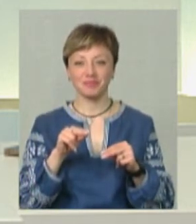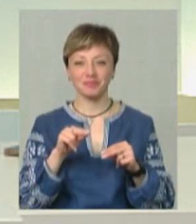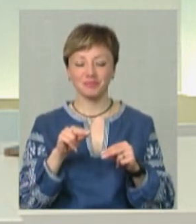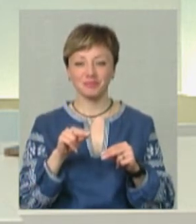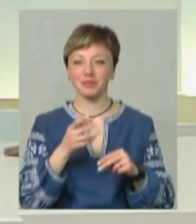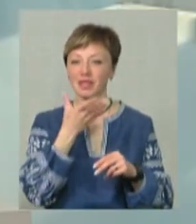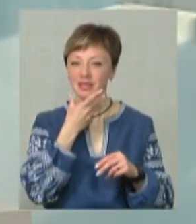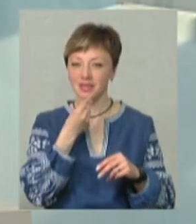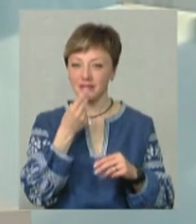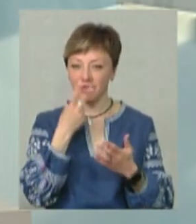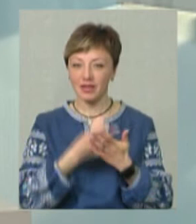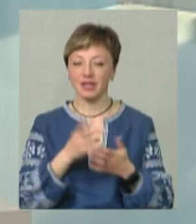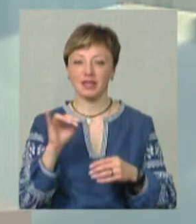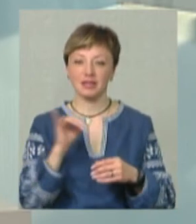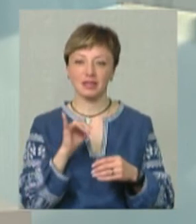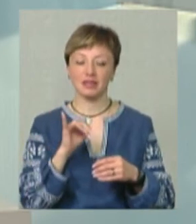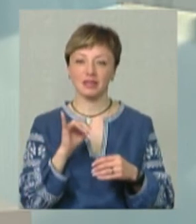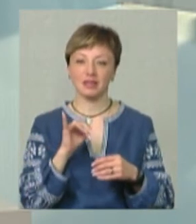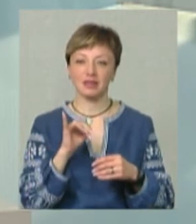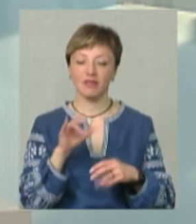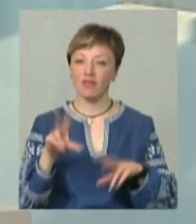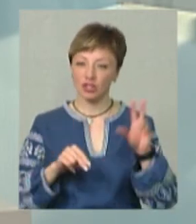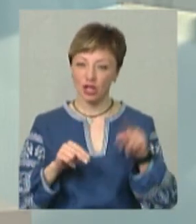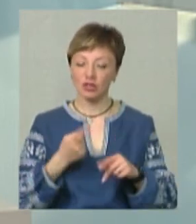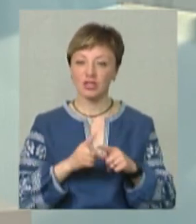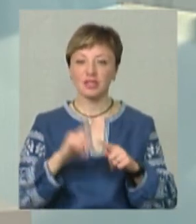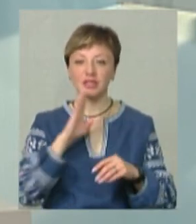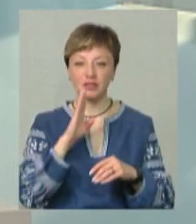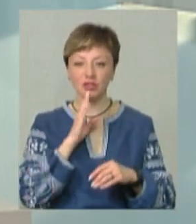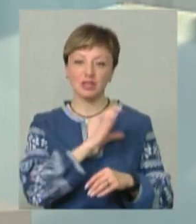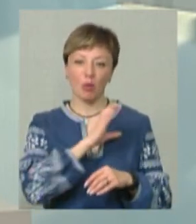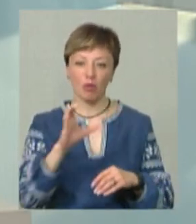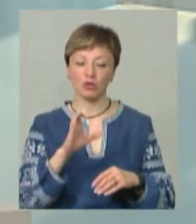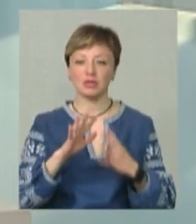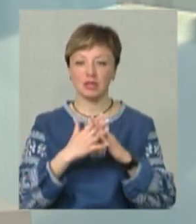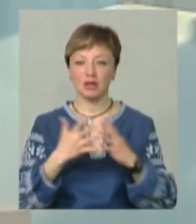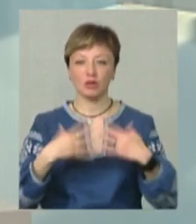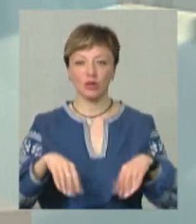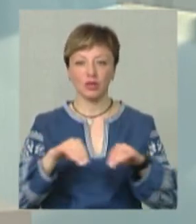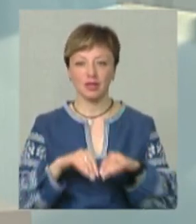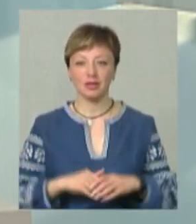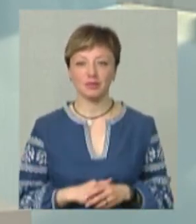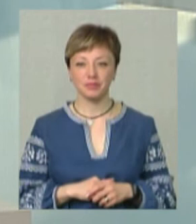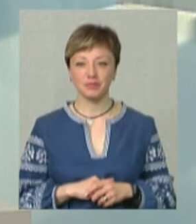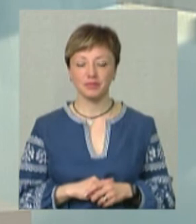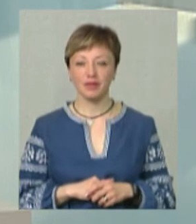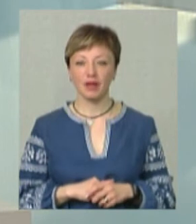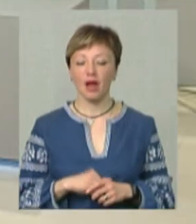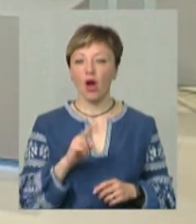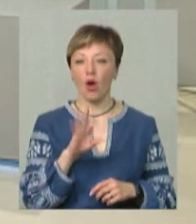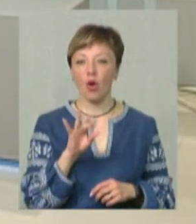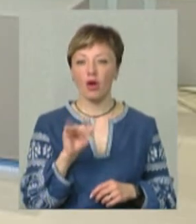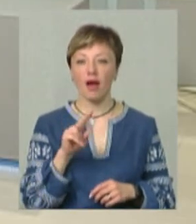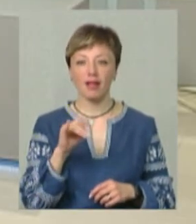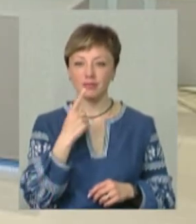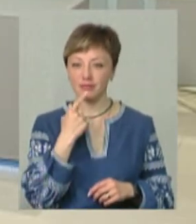і естетичний вигляд. І вважали, що це дівчина з заможньої селянської родини. Корали були відомі